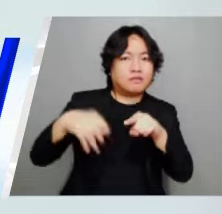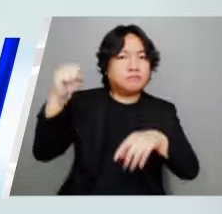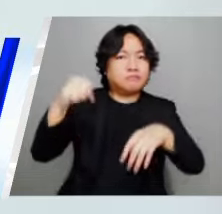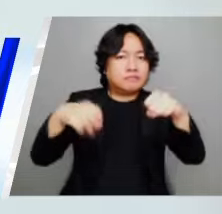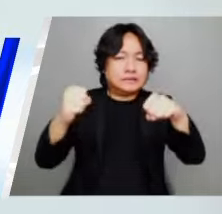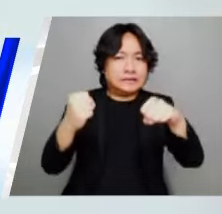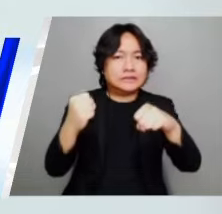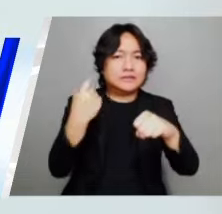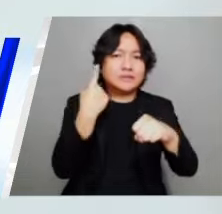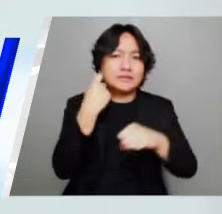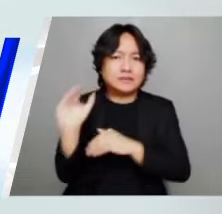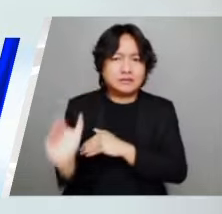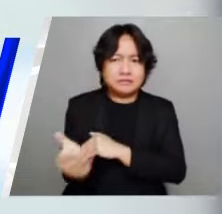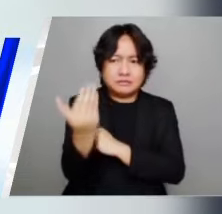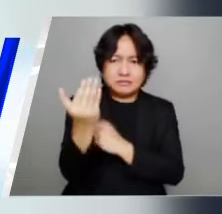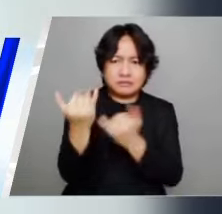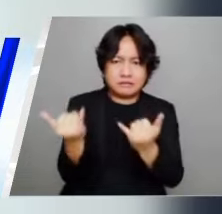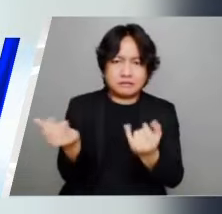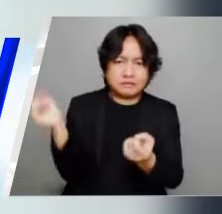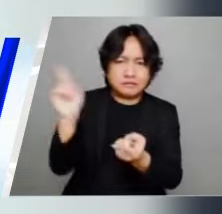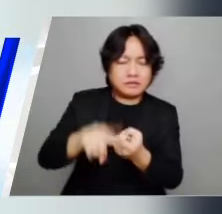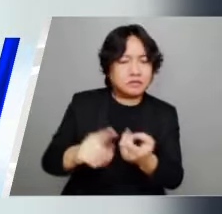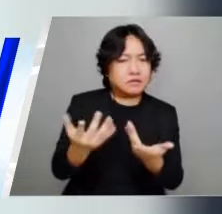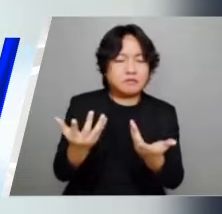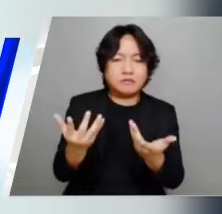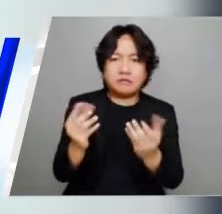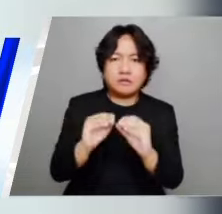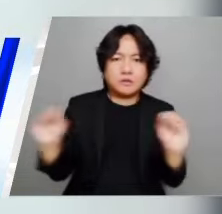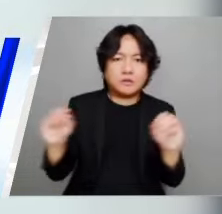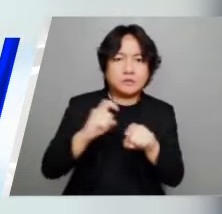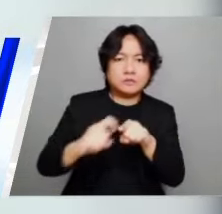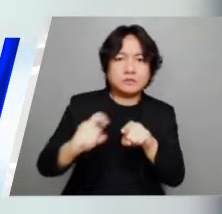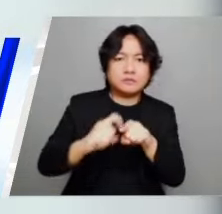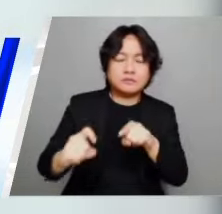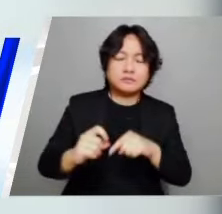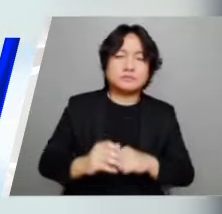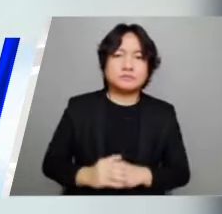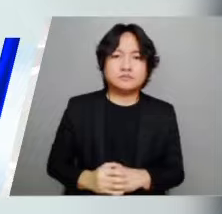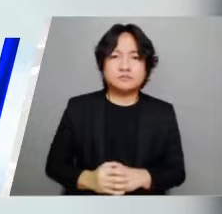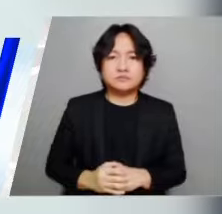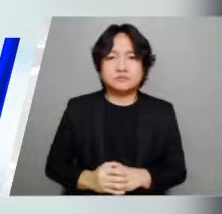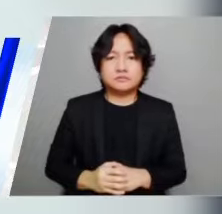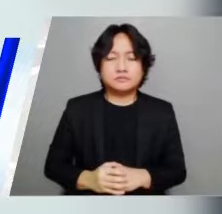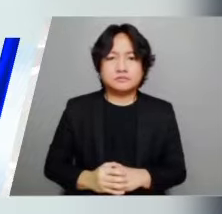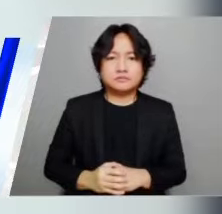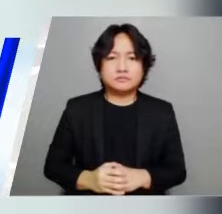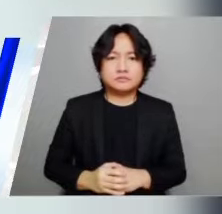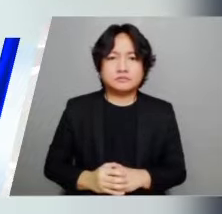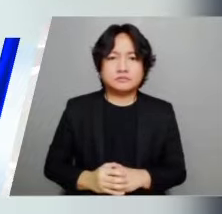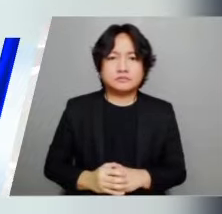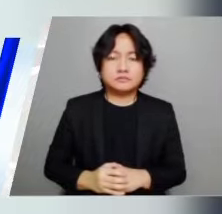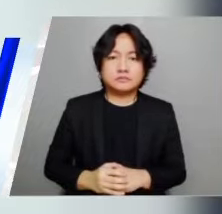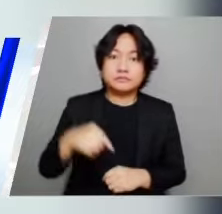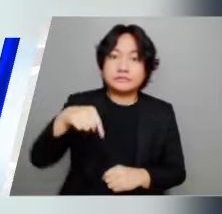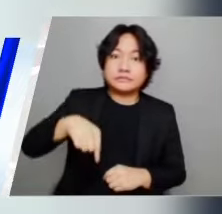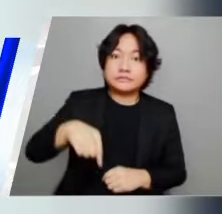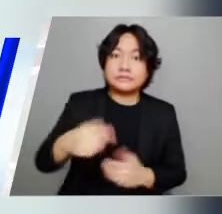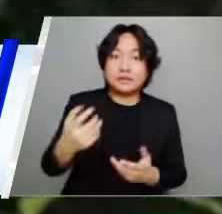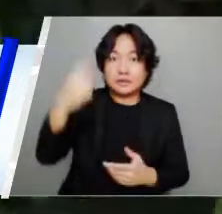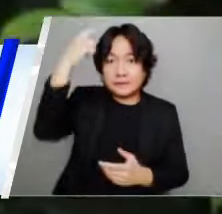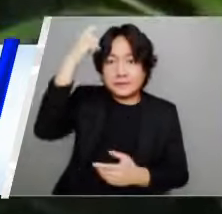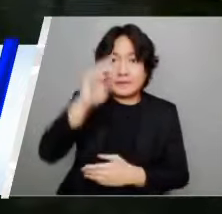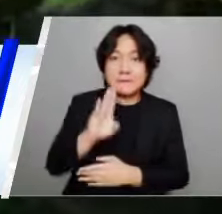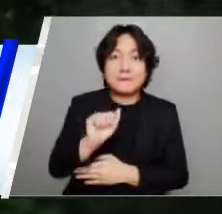uyugan. Sabtang, yung 5 municipalities wala ng kuryente. Dito sa Basco, ngayon lang hapon siya